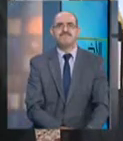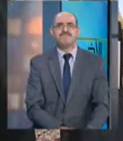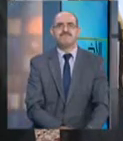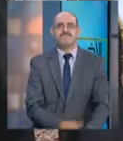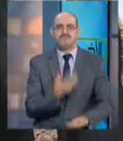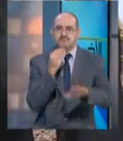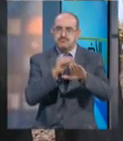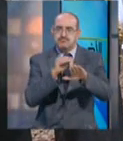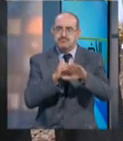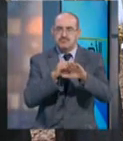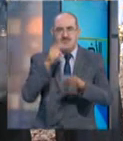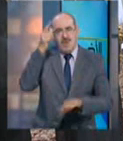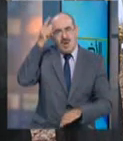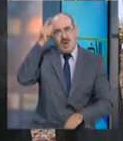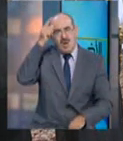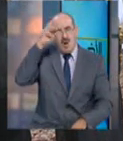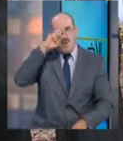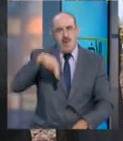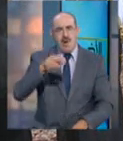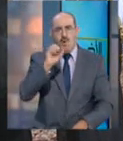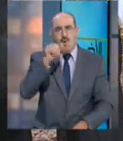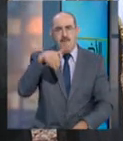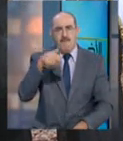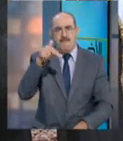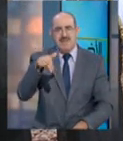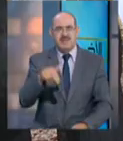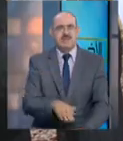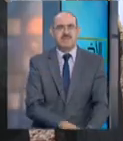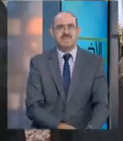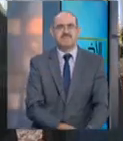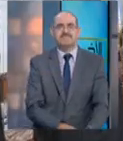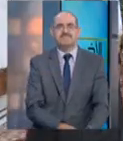سفير سلطنة عمان السيد سيف بن ناصر بن راشد البداعي.